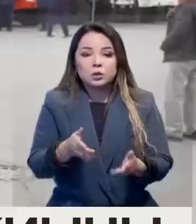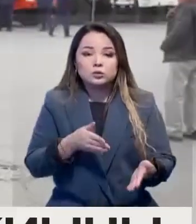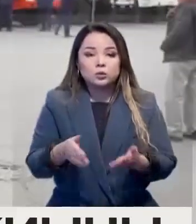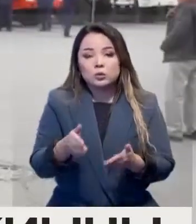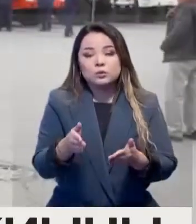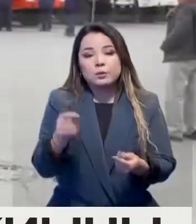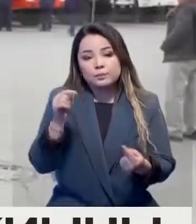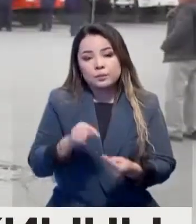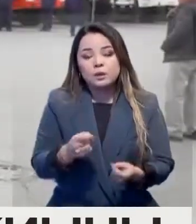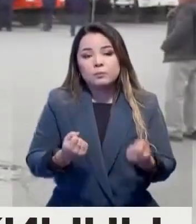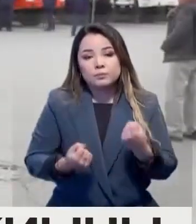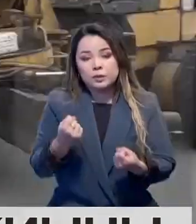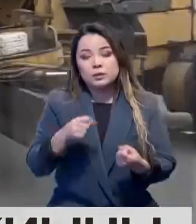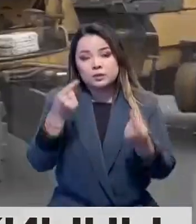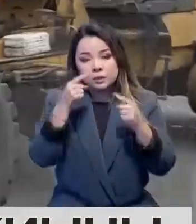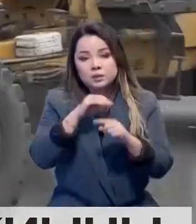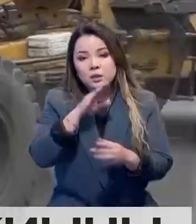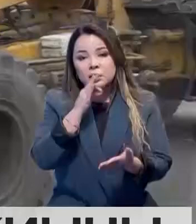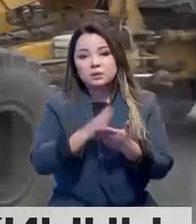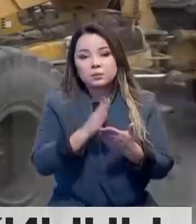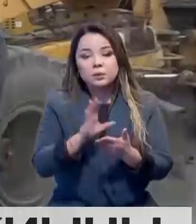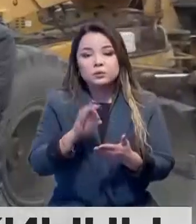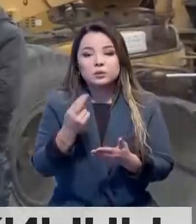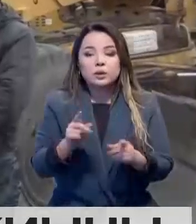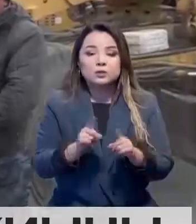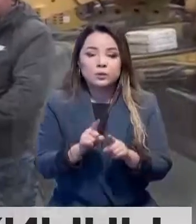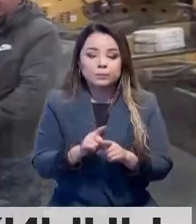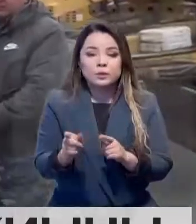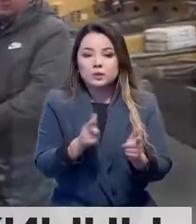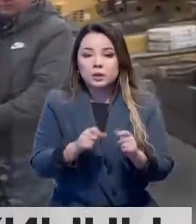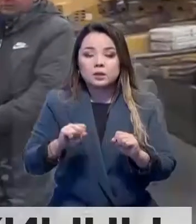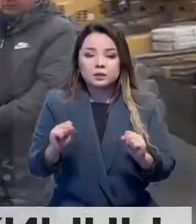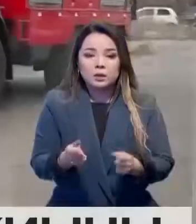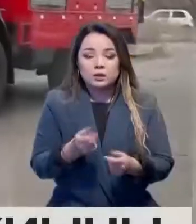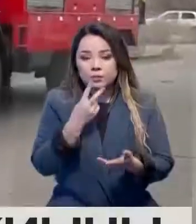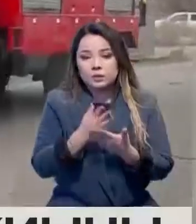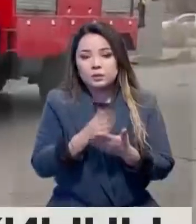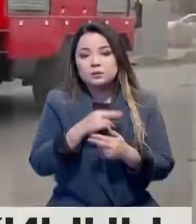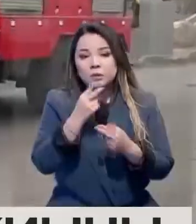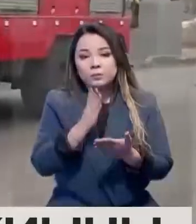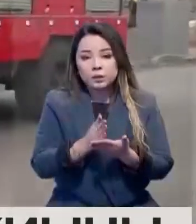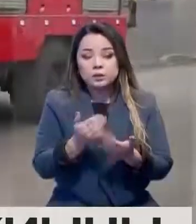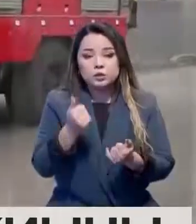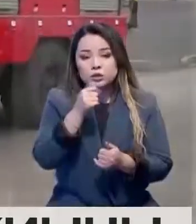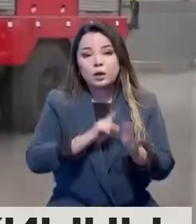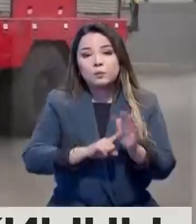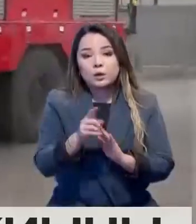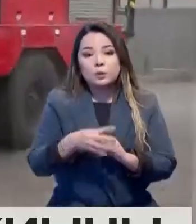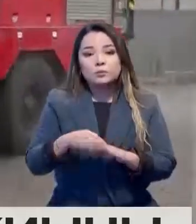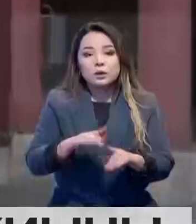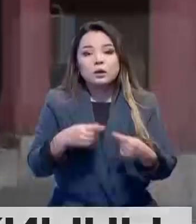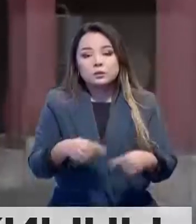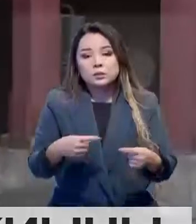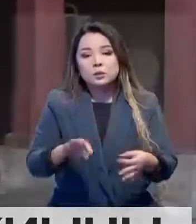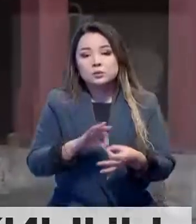техника жеткілікті. Әрине, бірінші кезекте әлеуметтік нысандардың қыс маусымына дайындығы басты назарда болады. Жалпы жыл басынан бері өңірде